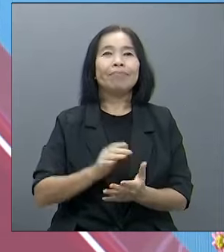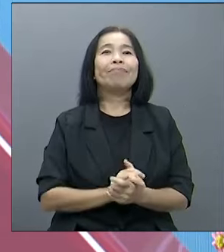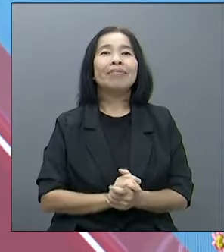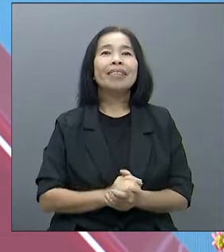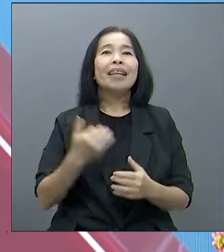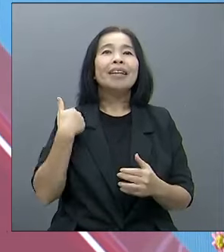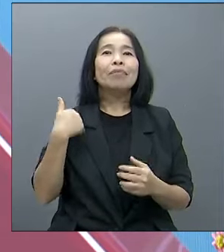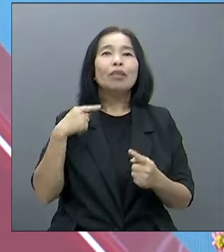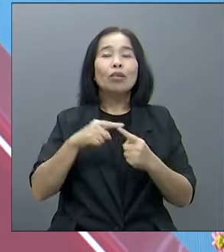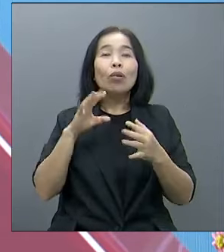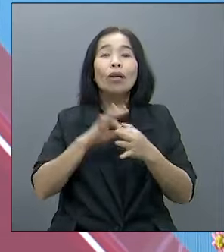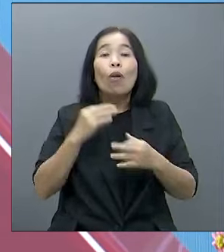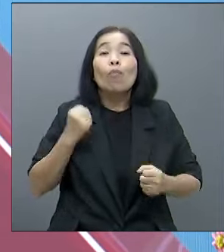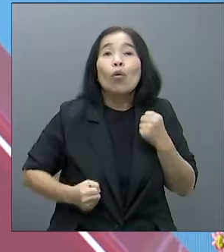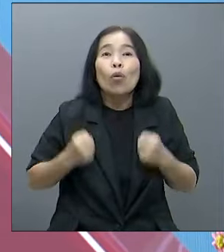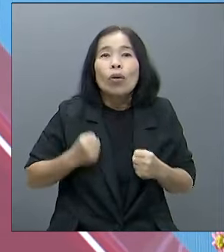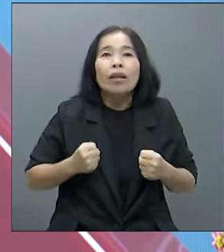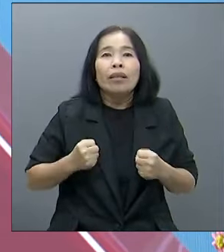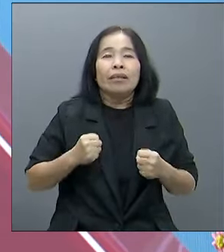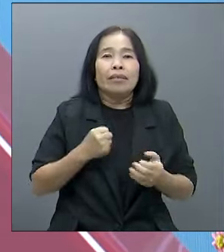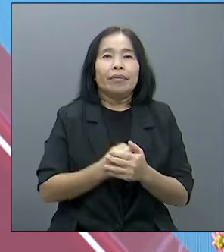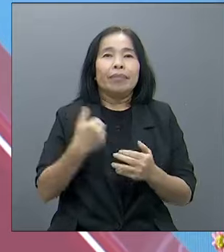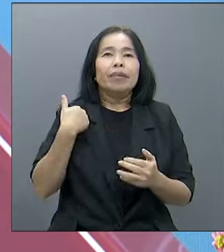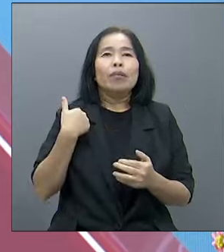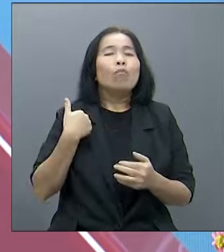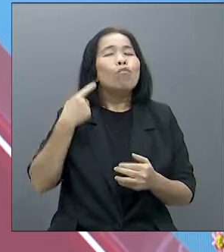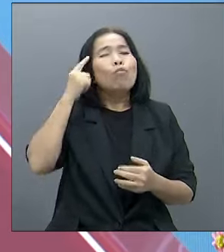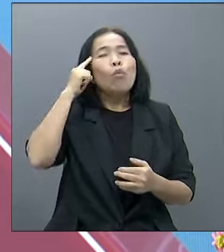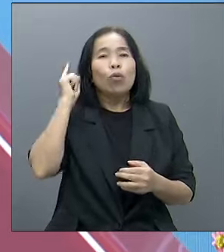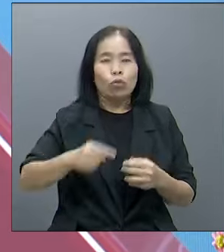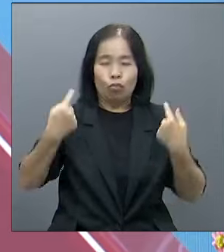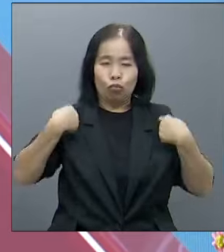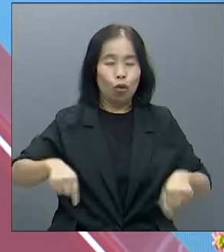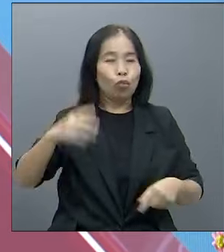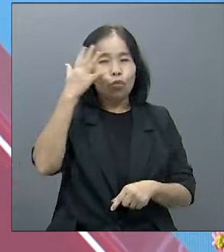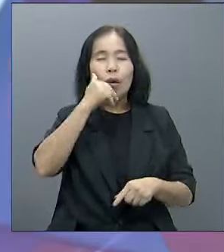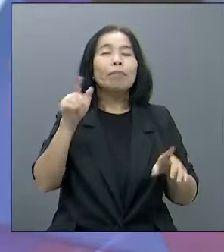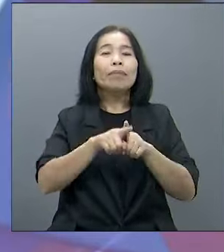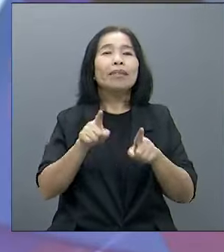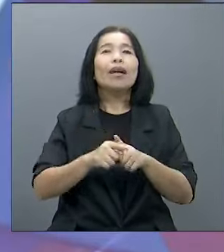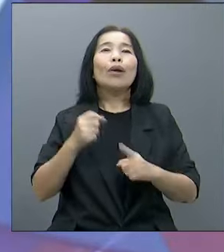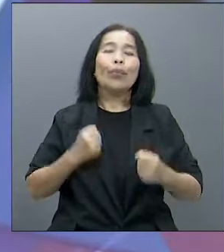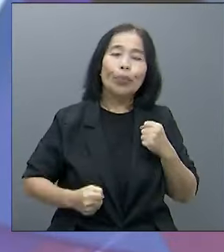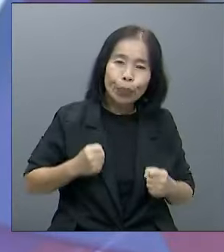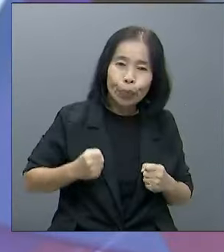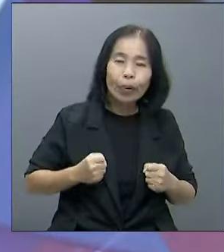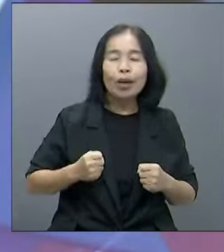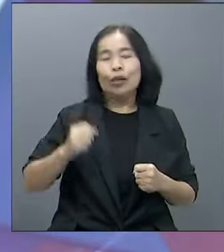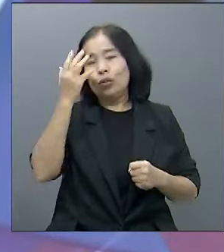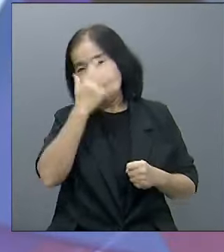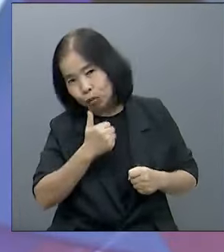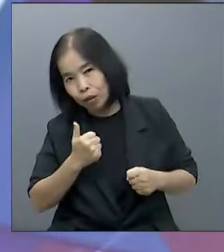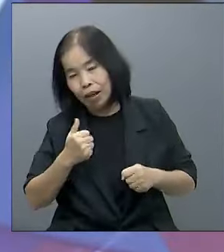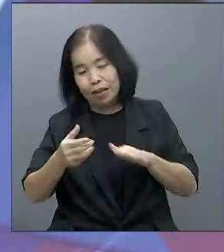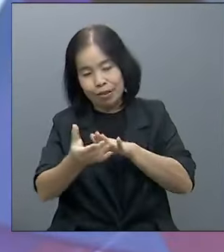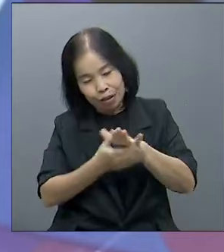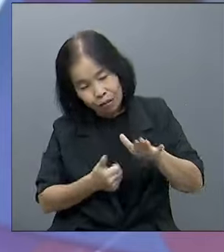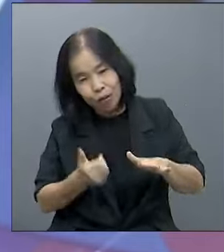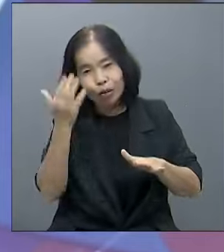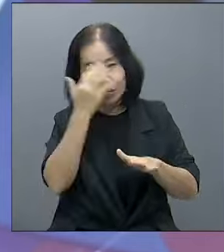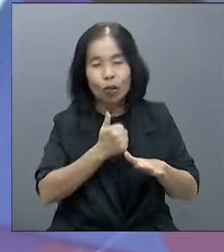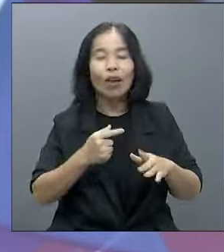วิ่งเนี่ยคือเข้าทำเวลาเท่าไหร่ไม่รู้แหละแต่ต้องแต่งตัวสวยไว้กัน ก็คือวิ่งด้วยสุขภาพไปด้วยแล้วก็เป็นสายอุปกรณ์ด้วย เน้นสาย